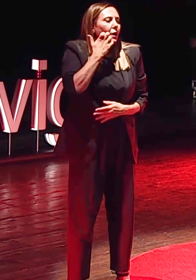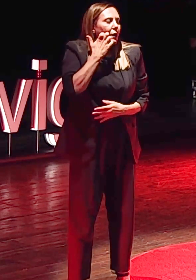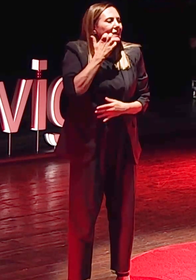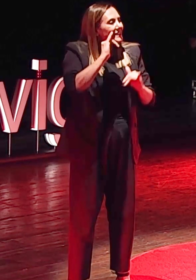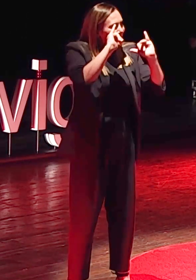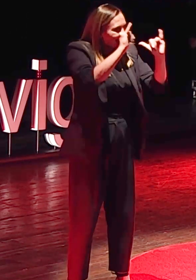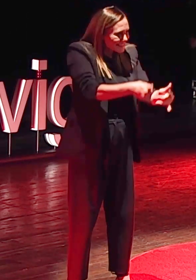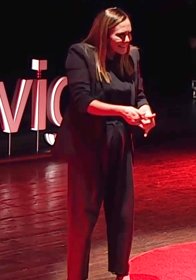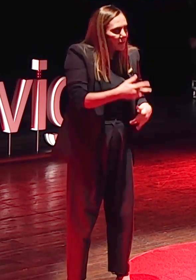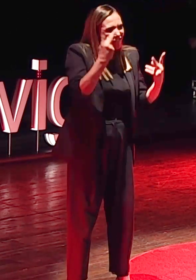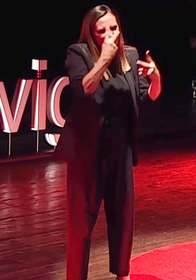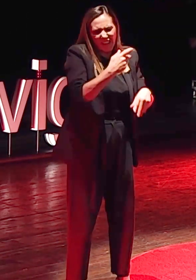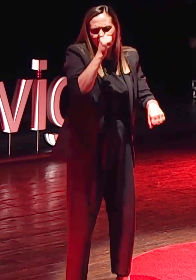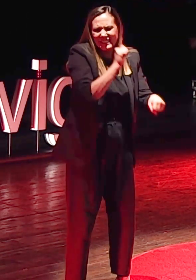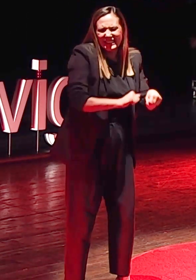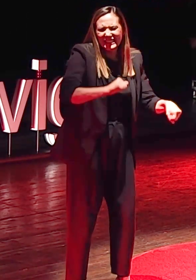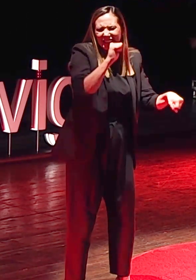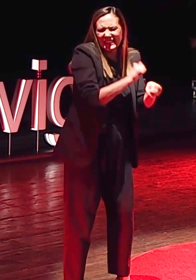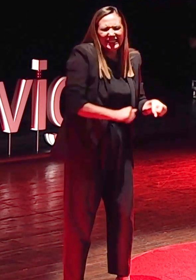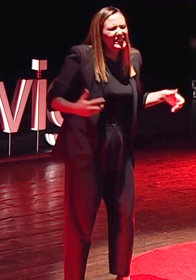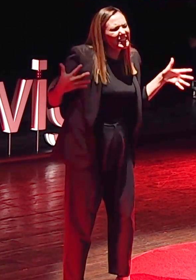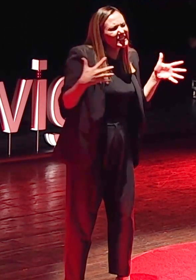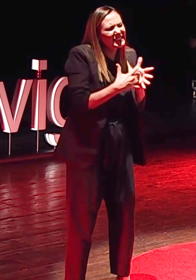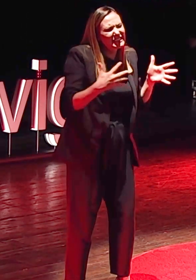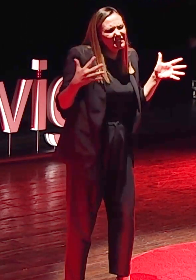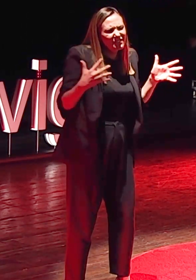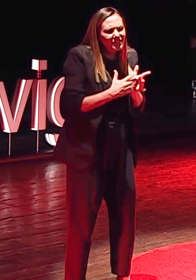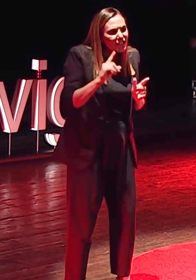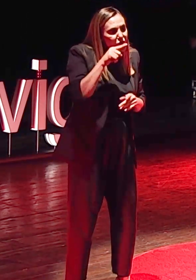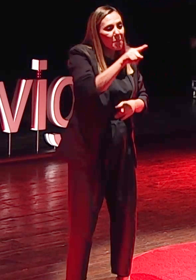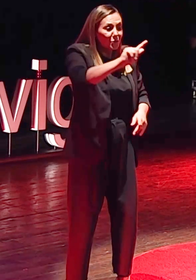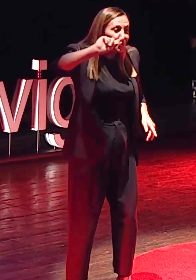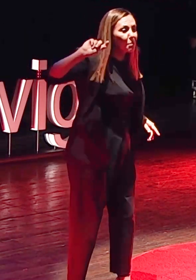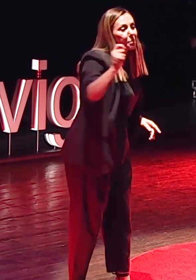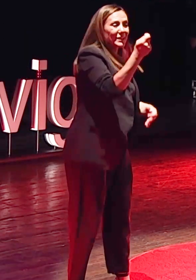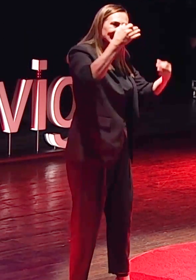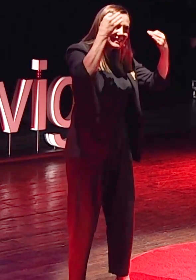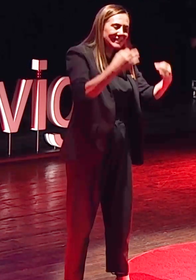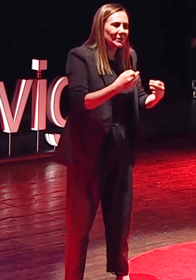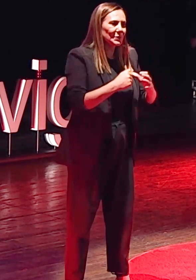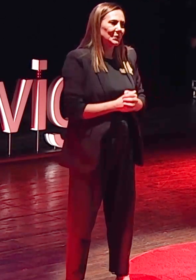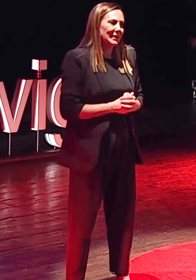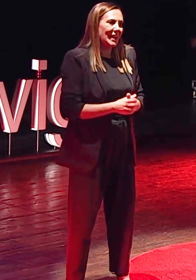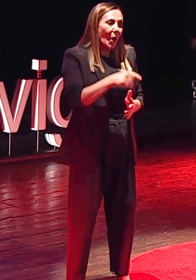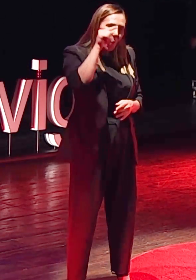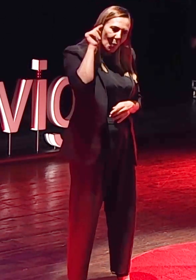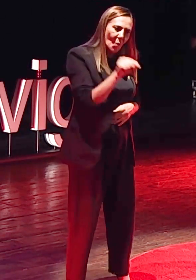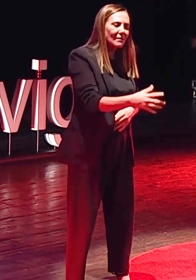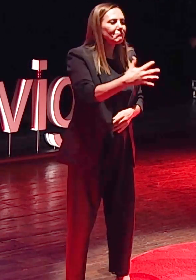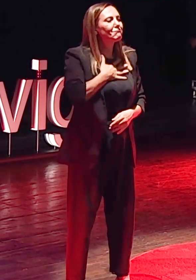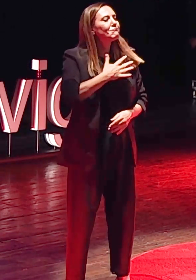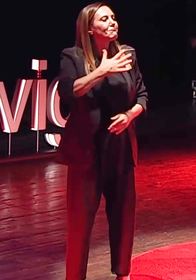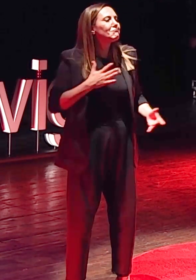sì sarà dura sarà difficile ma ce la farai quindi questa è la mia